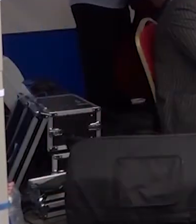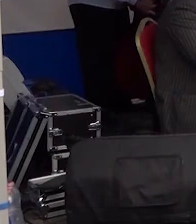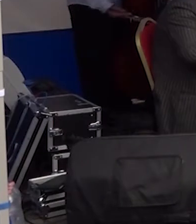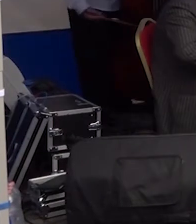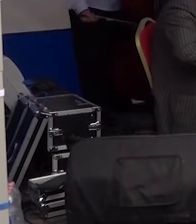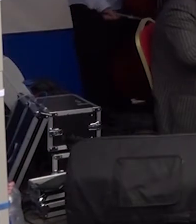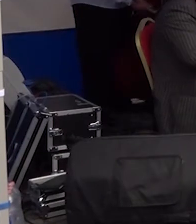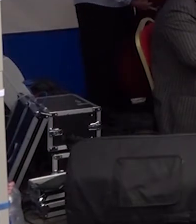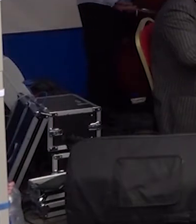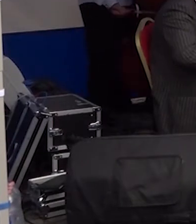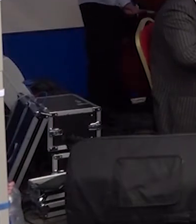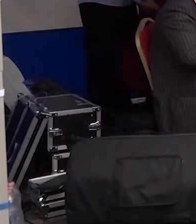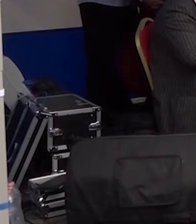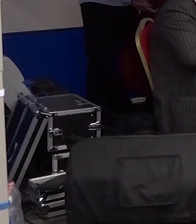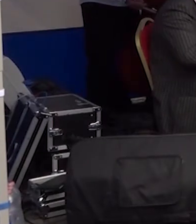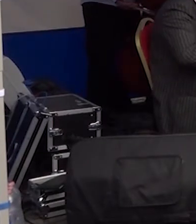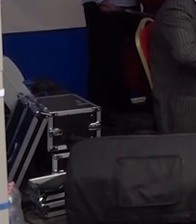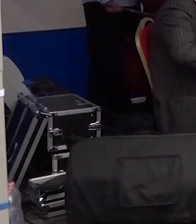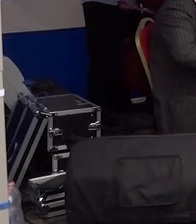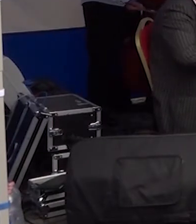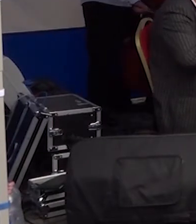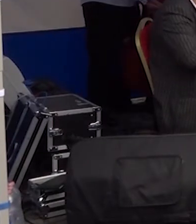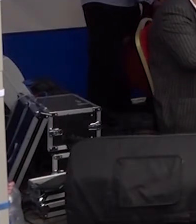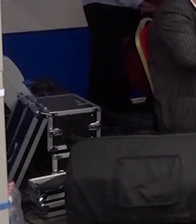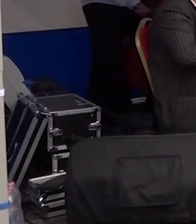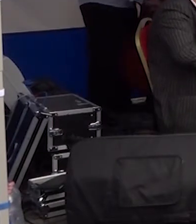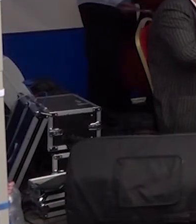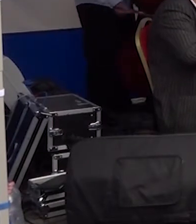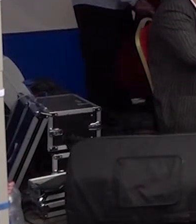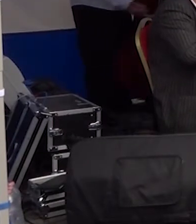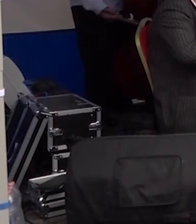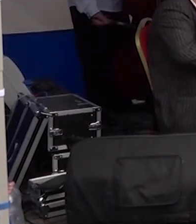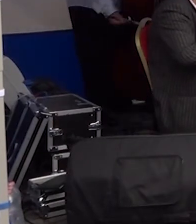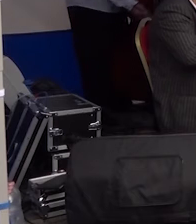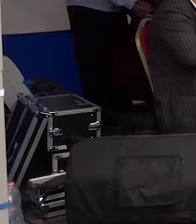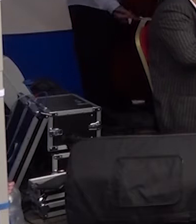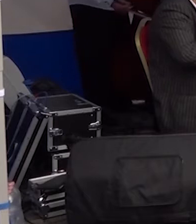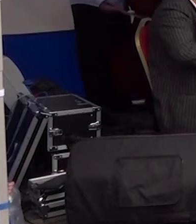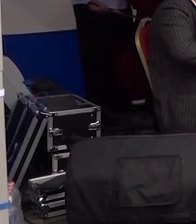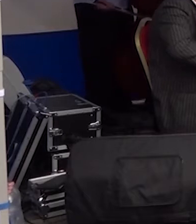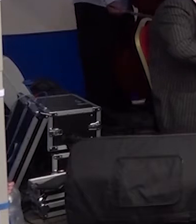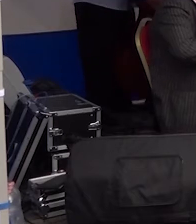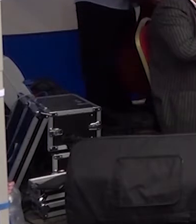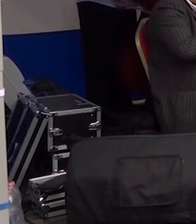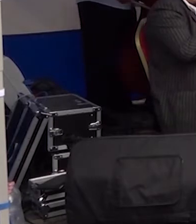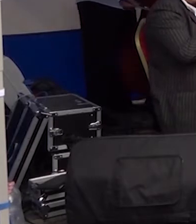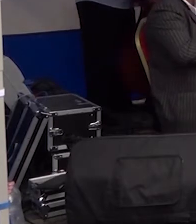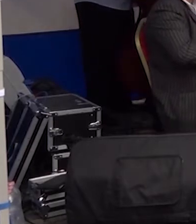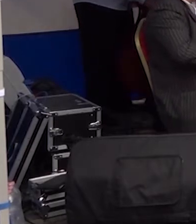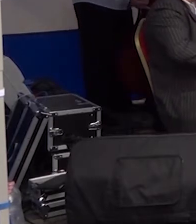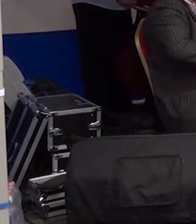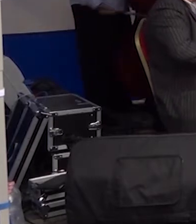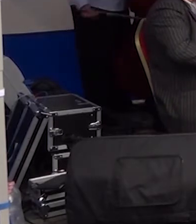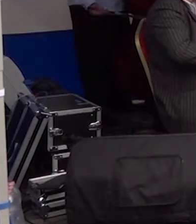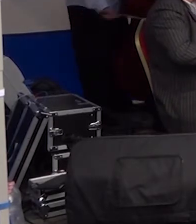Oly, de én is hát megtehettem önnek, oly, de szerelem megszülettem, oly,